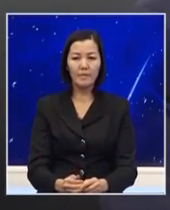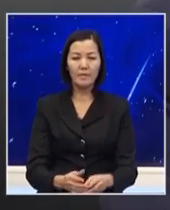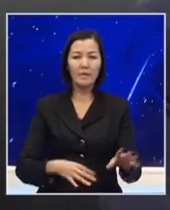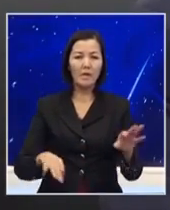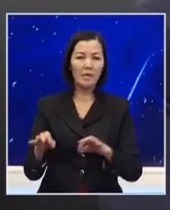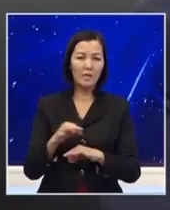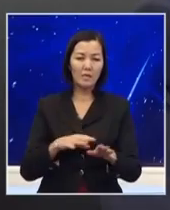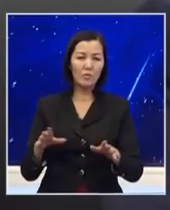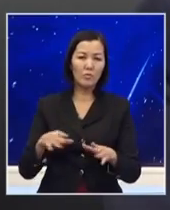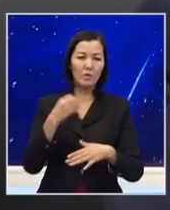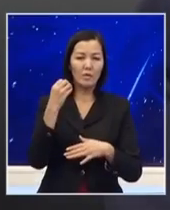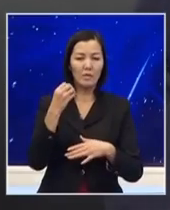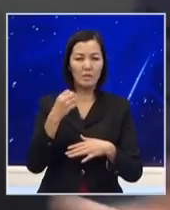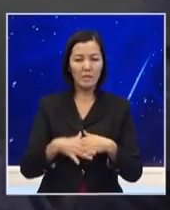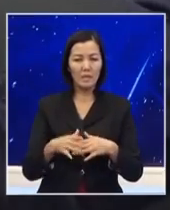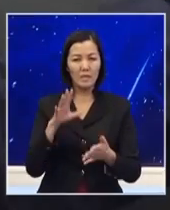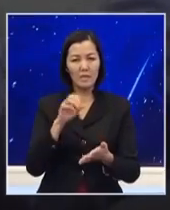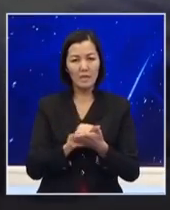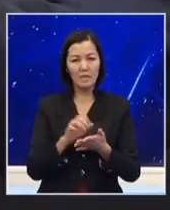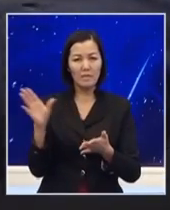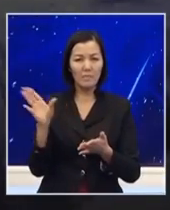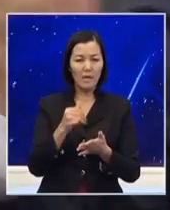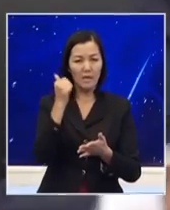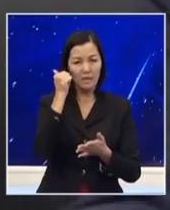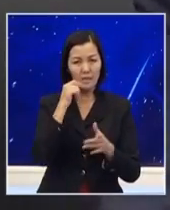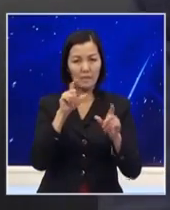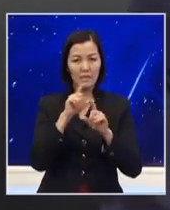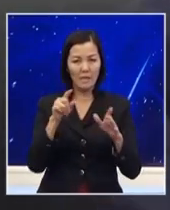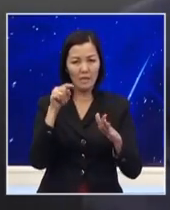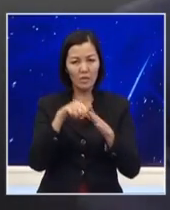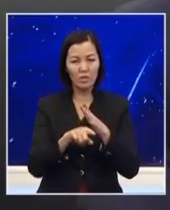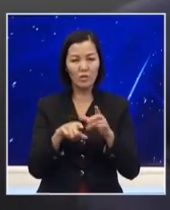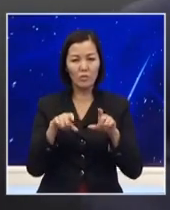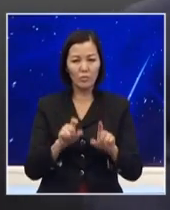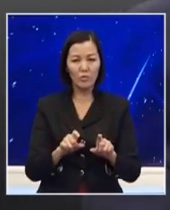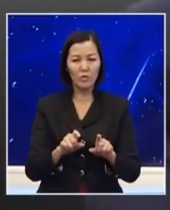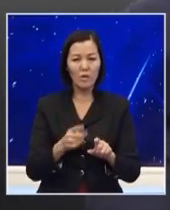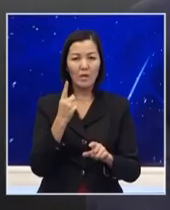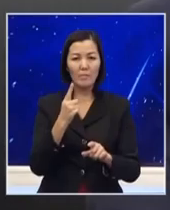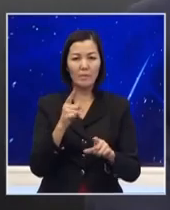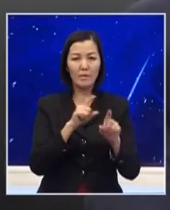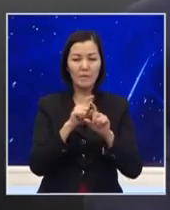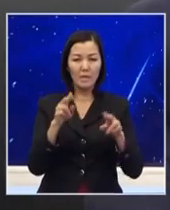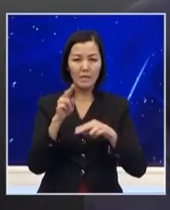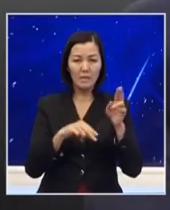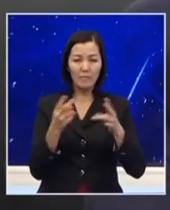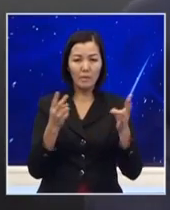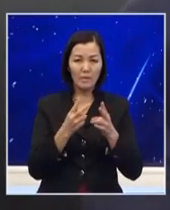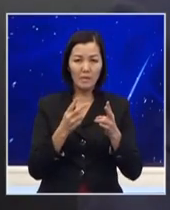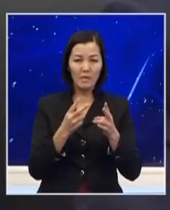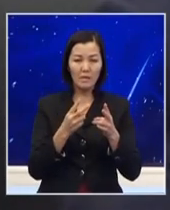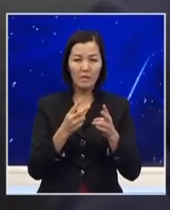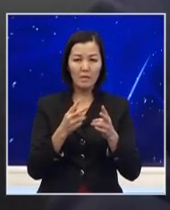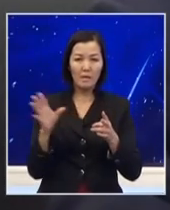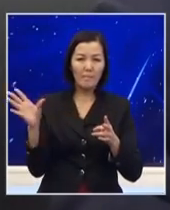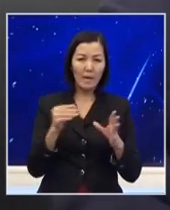Архитектура, все сидят в старых инспекционных помещениях, вот на слайдах видите. Бір здание салып кірсек, одно здание. И